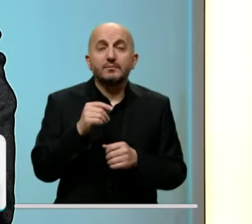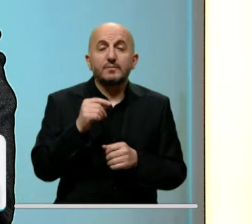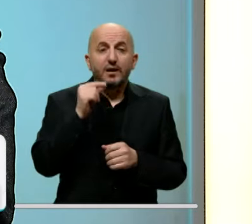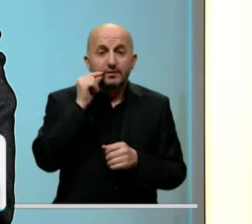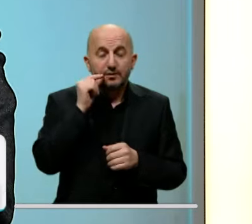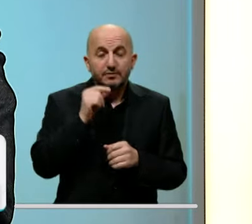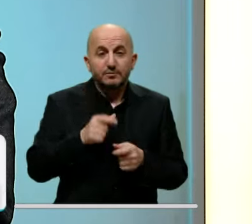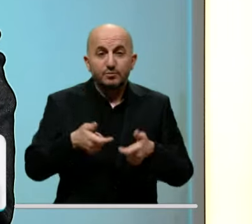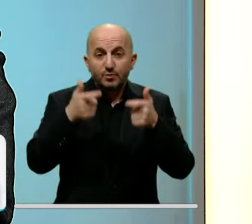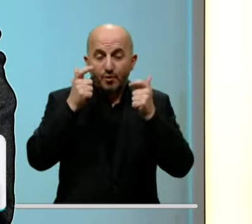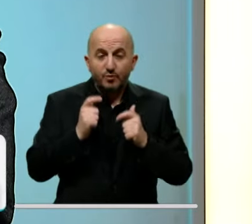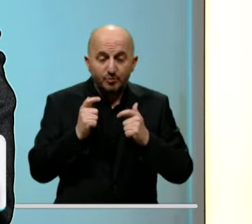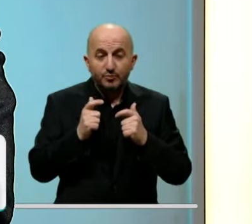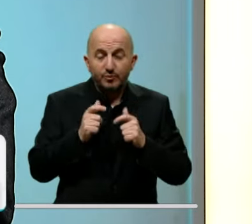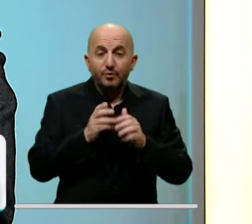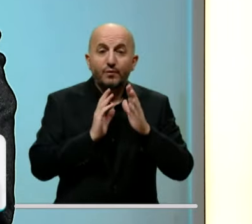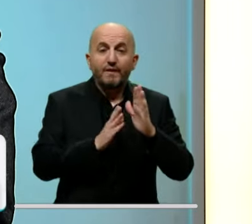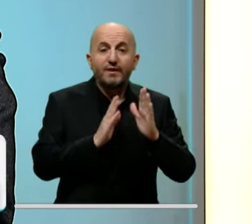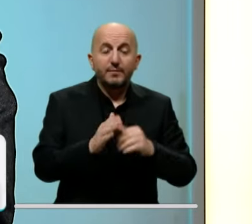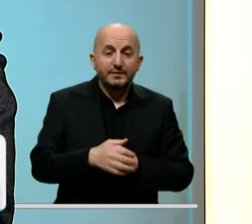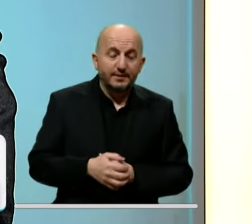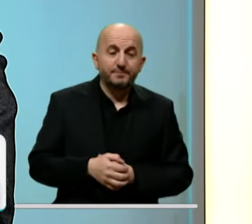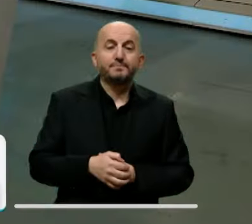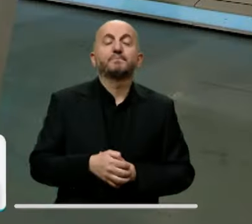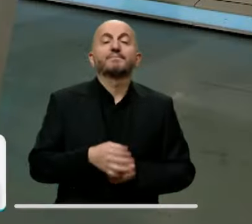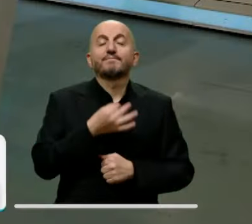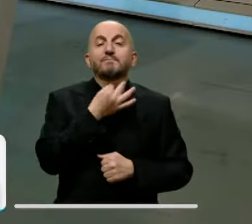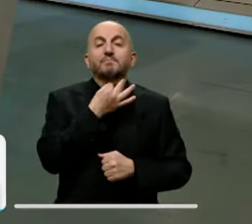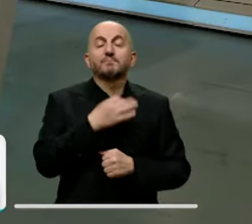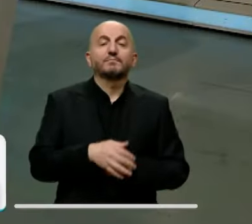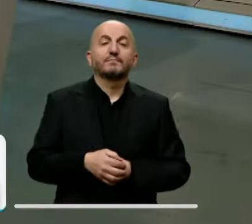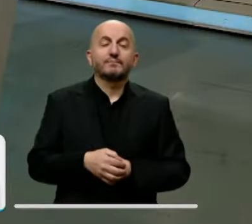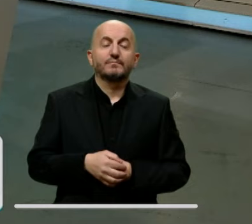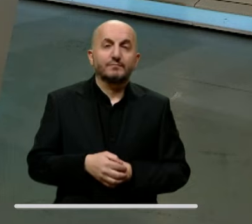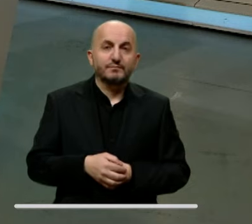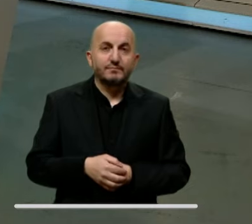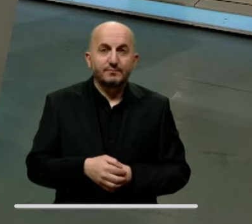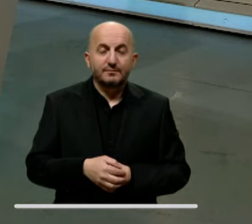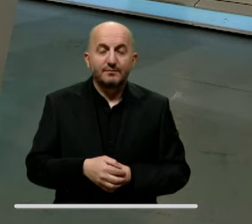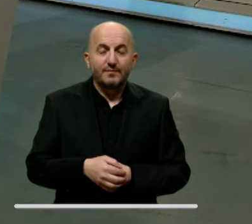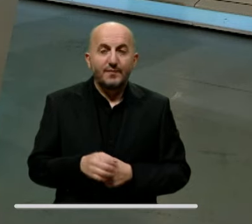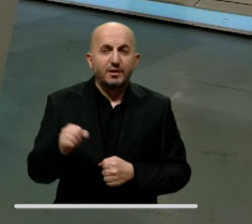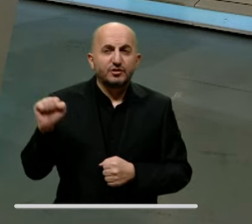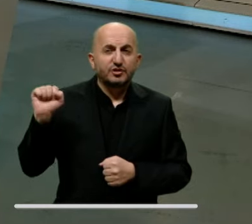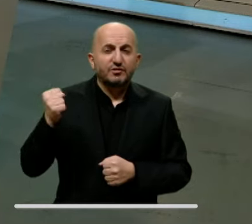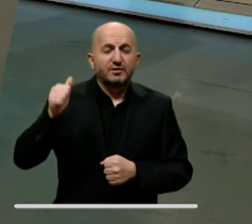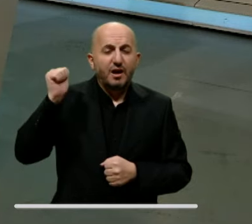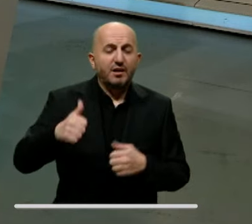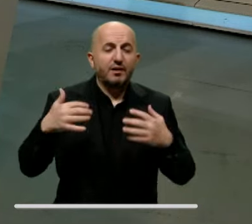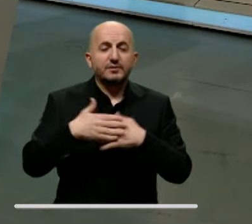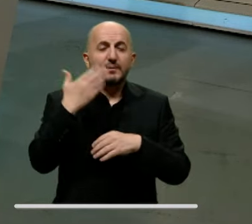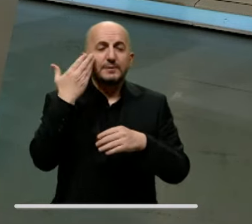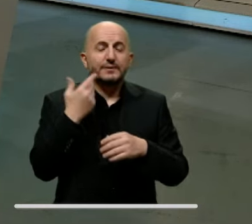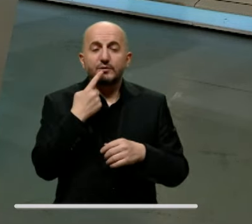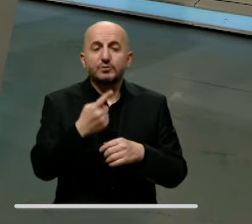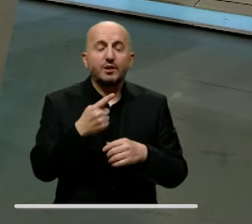Beyefendinin sorumluluğu devam eder Eyvallah hocam Teşekkür ederiz Adem Civelek Bey Sivas'tan her akşam izlediğini söylemiş